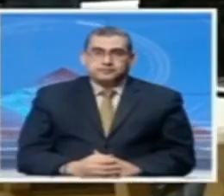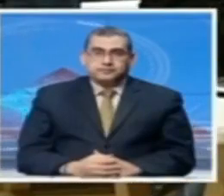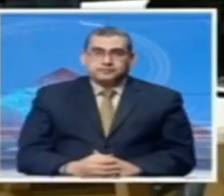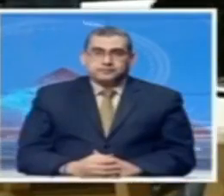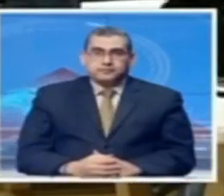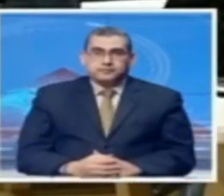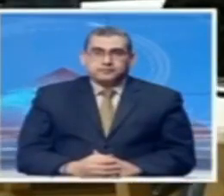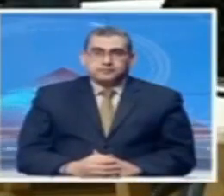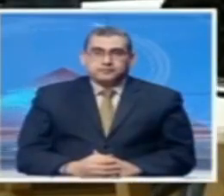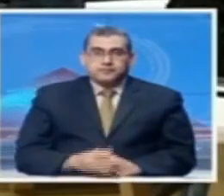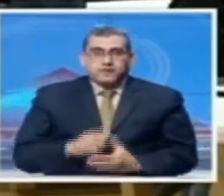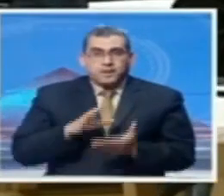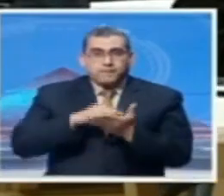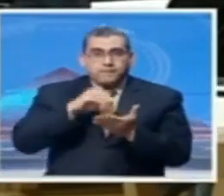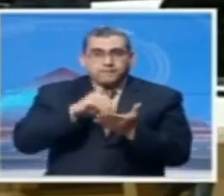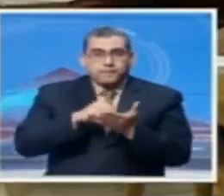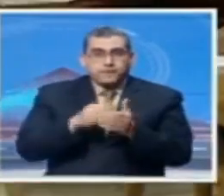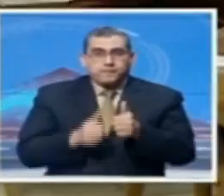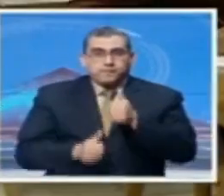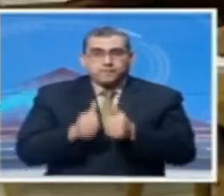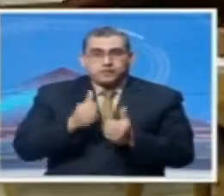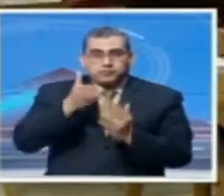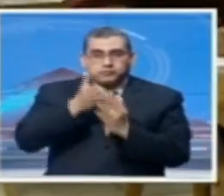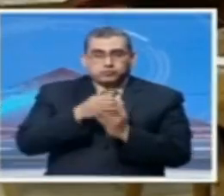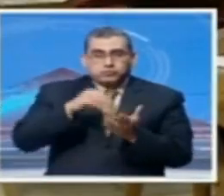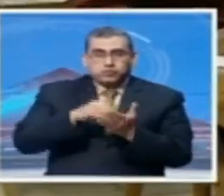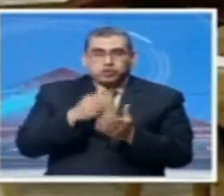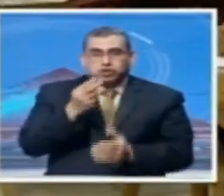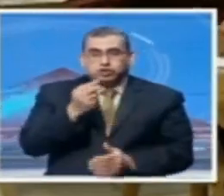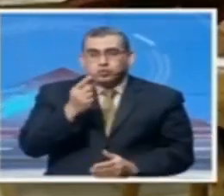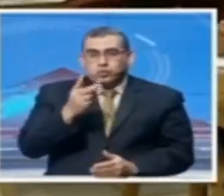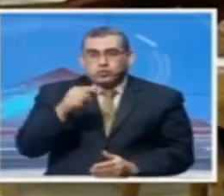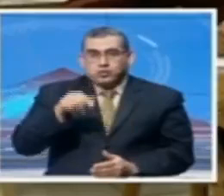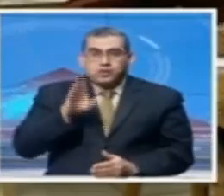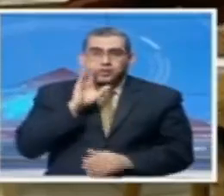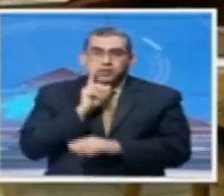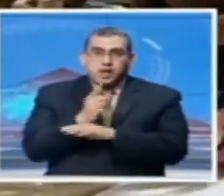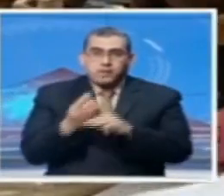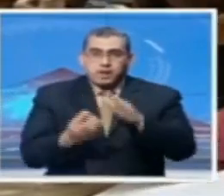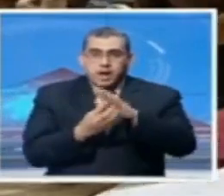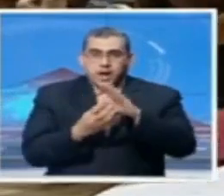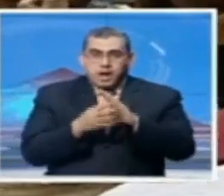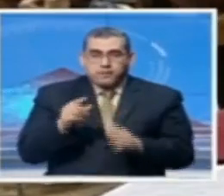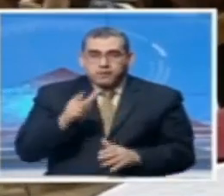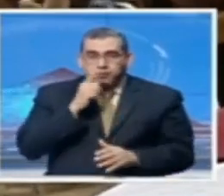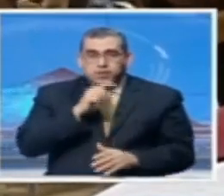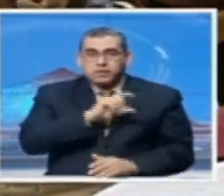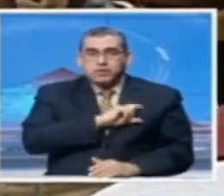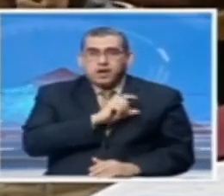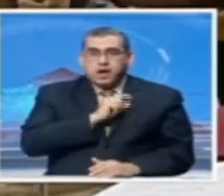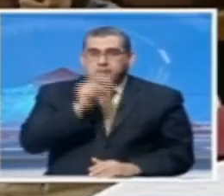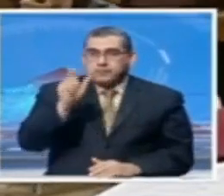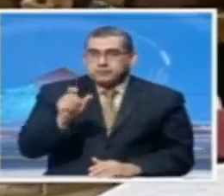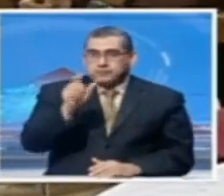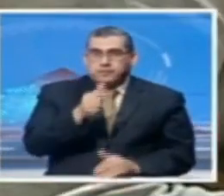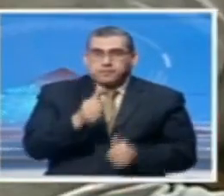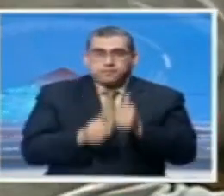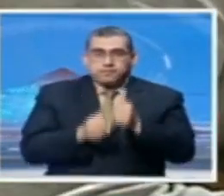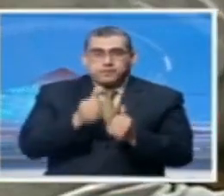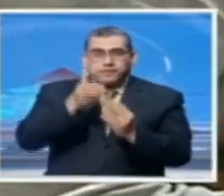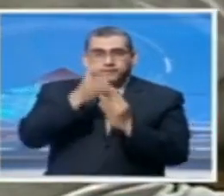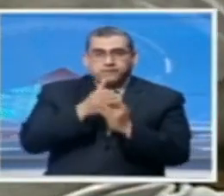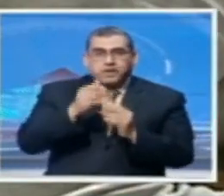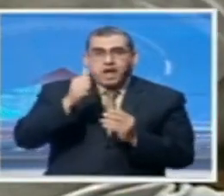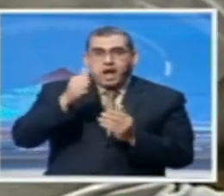مع بدء امتحانات العام الدراسي 2021 للتعليم الجامعي، أدى طلاب الجامعات امتحانات الفصل